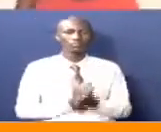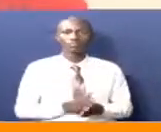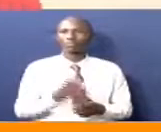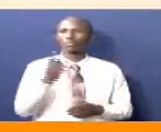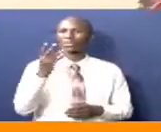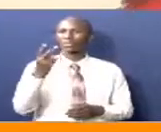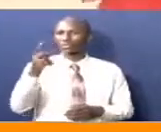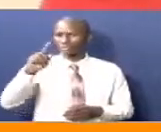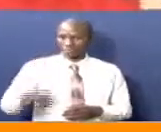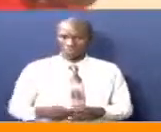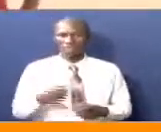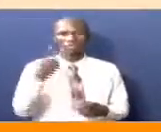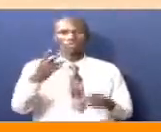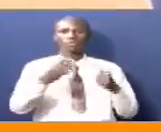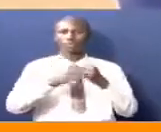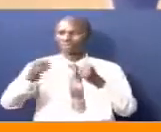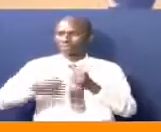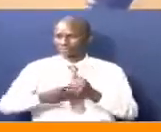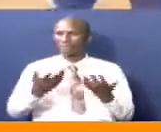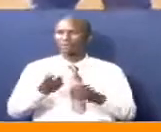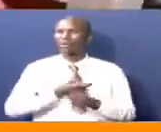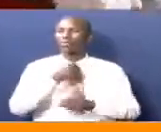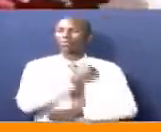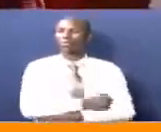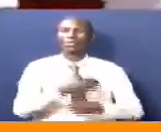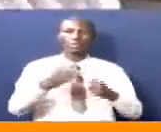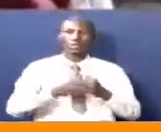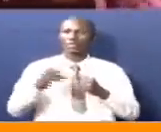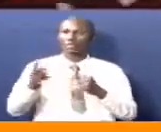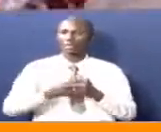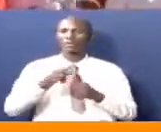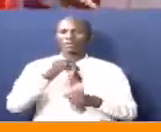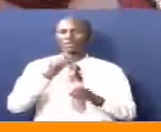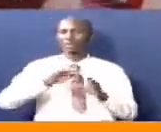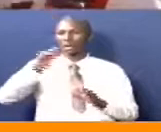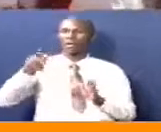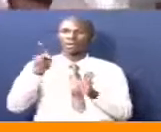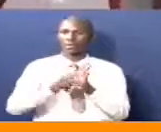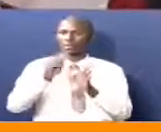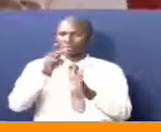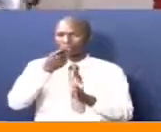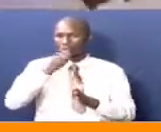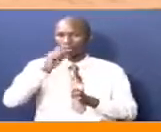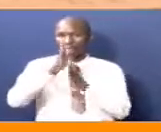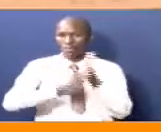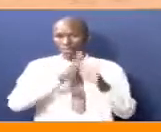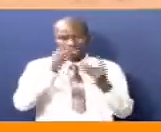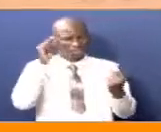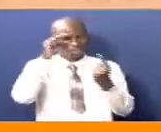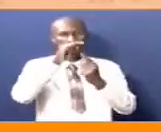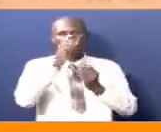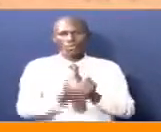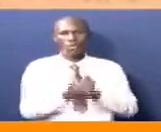ele mana ele na miongo kenda na dhanda tu kume maskulu ni miongo kenda na mwanza wa kaunti ni ya kitui wala ni ulawi na kielelo cha kutethi ya manyi